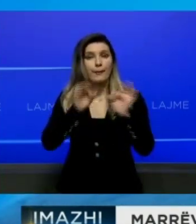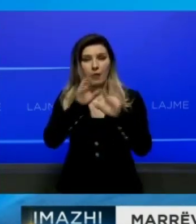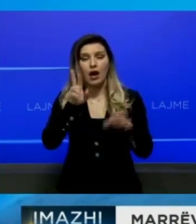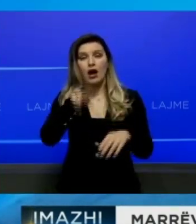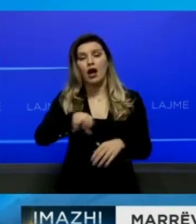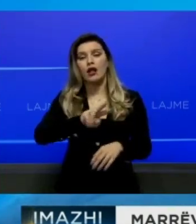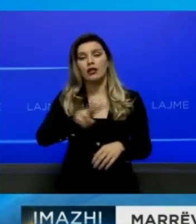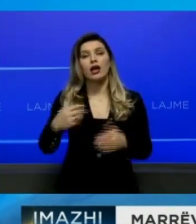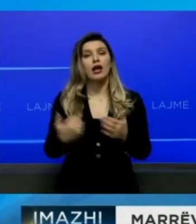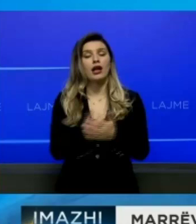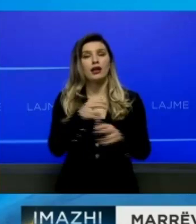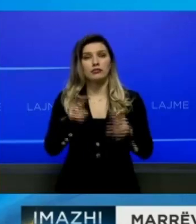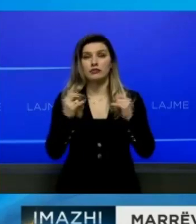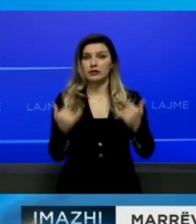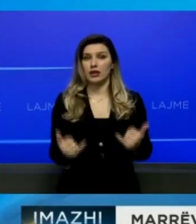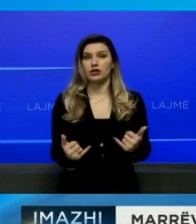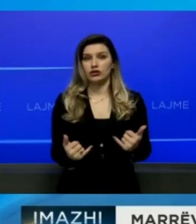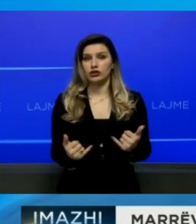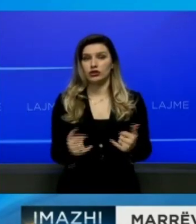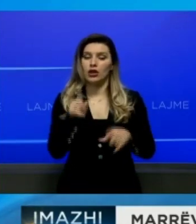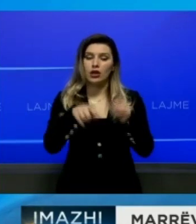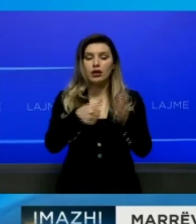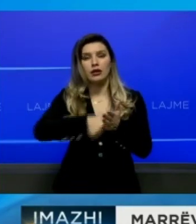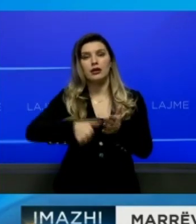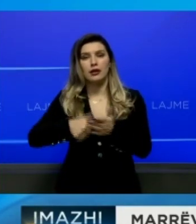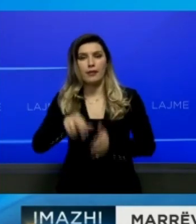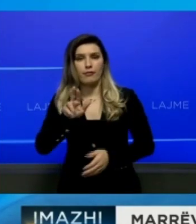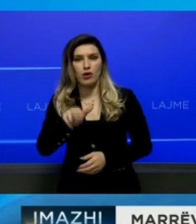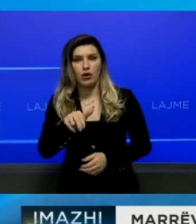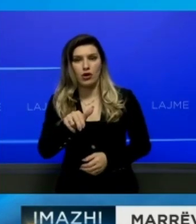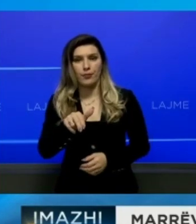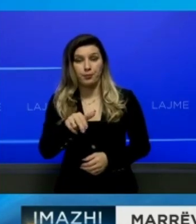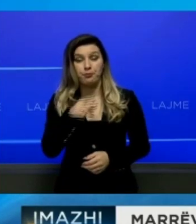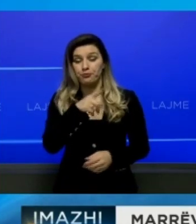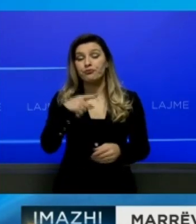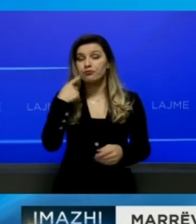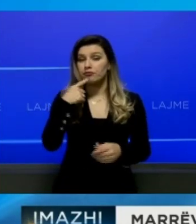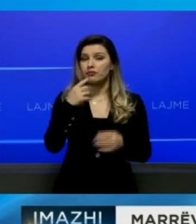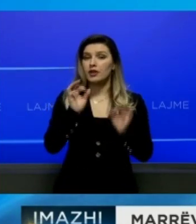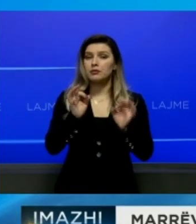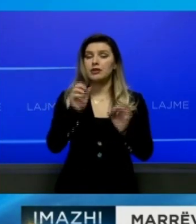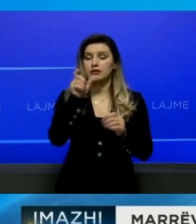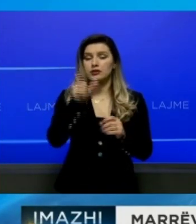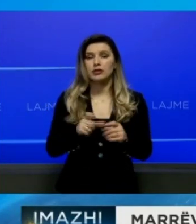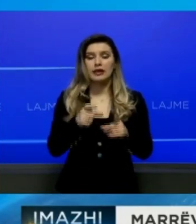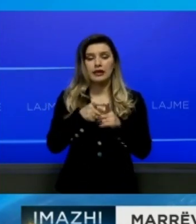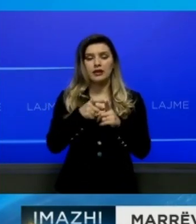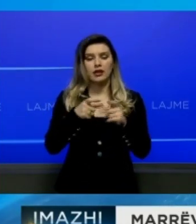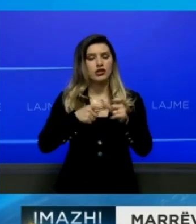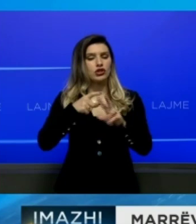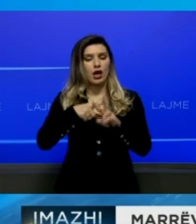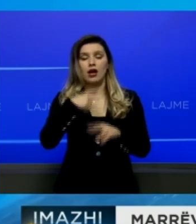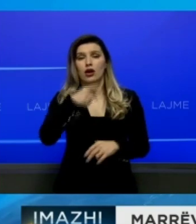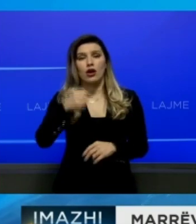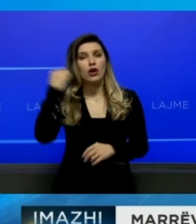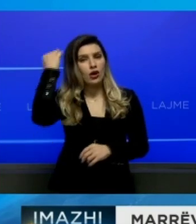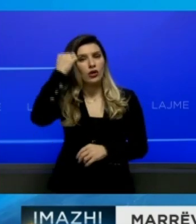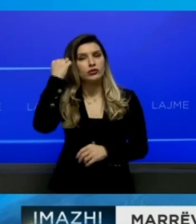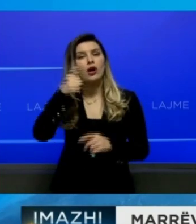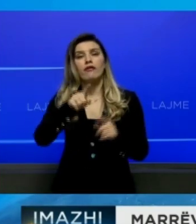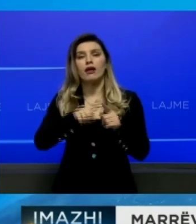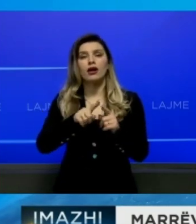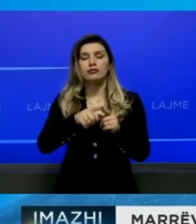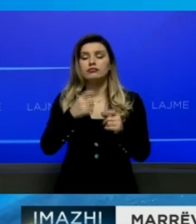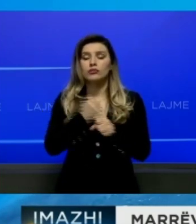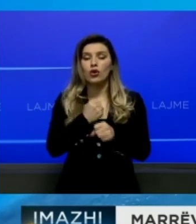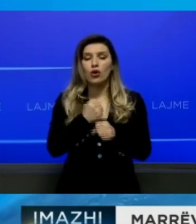pajisur me to. Eksperti i sigurisë Drizan Shala thot se Kosova ka dështuar sa i përket jetësimit të masave të